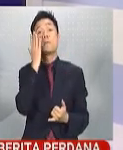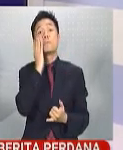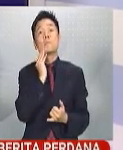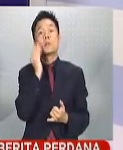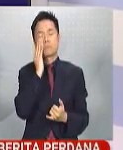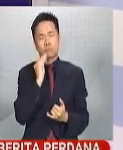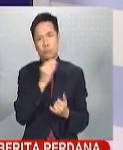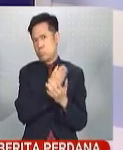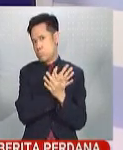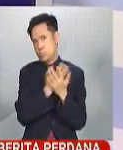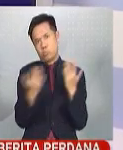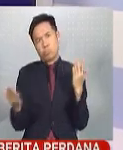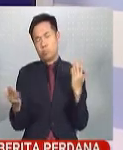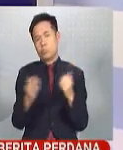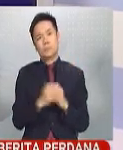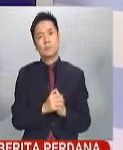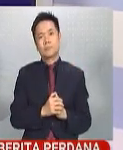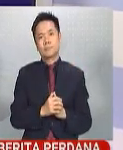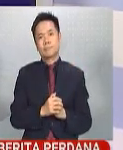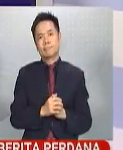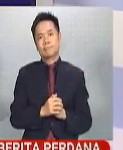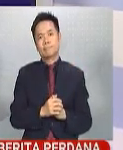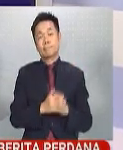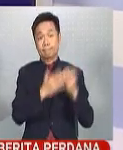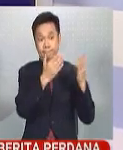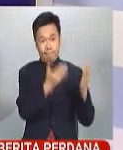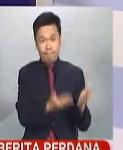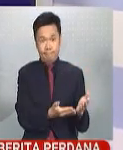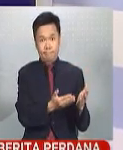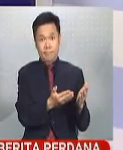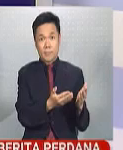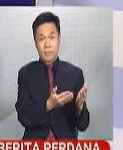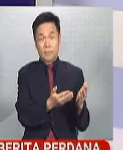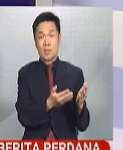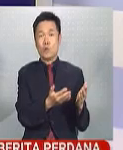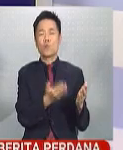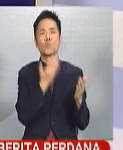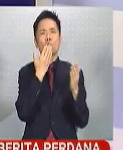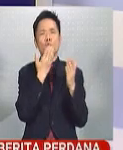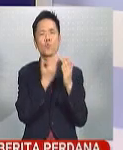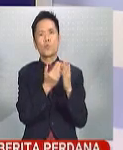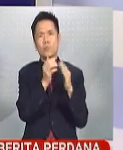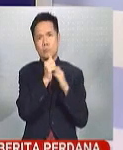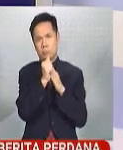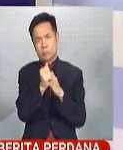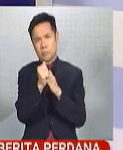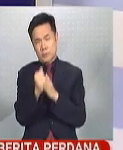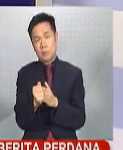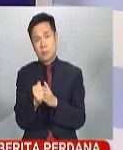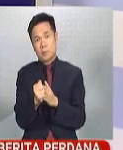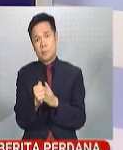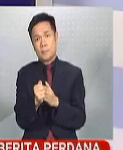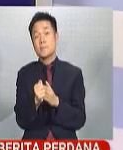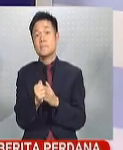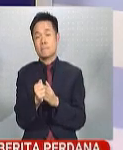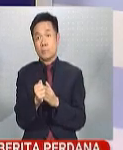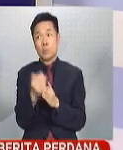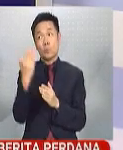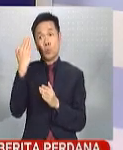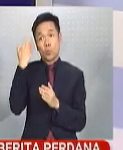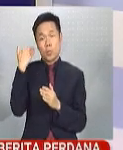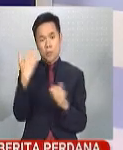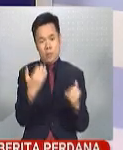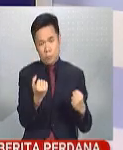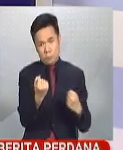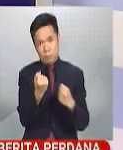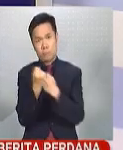luas. Kementerian Luar Negara, dan beliau juga adalah seorang pemimpin yang pernah membantu YAKIP